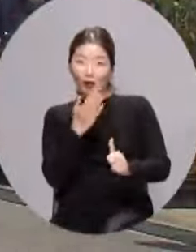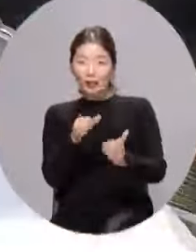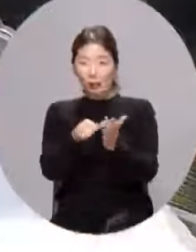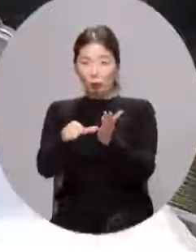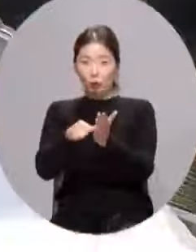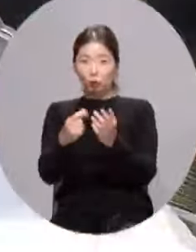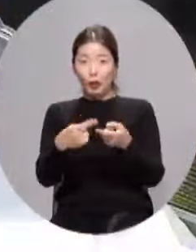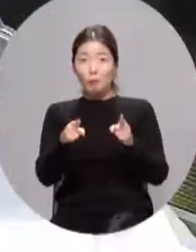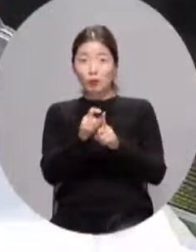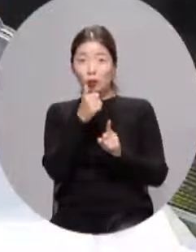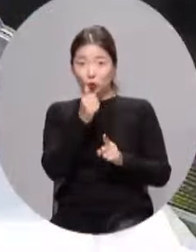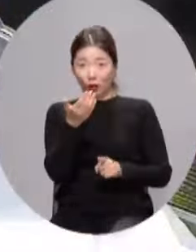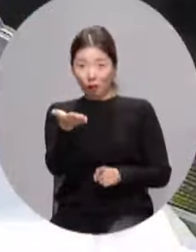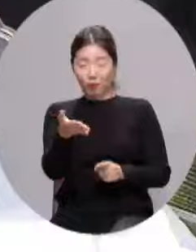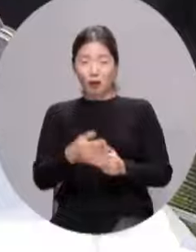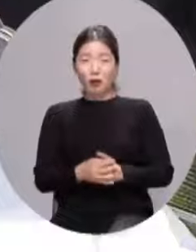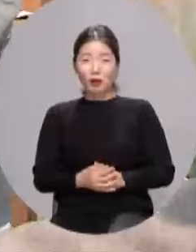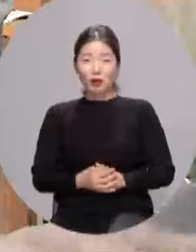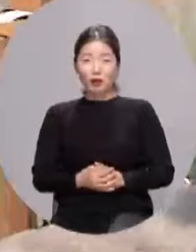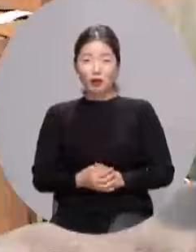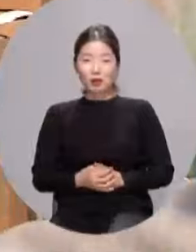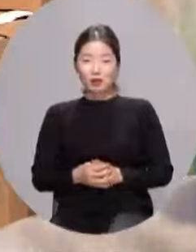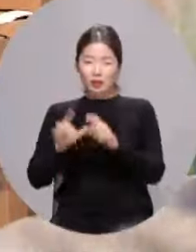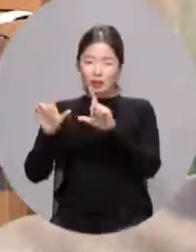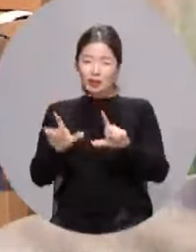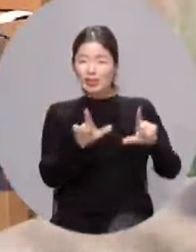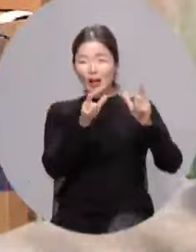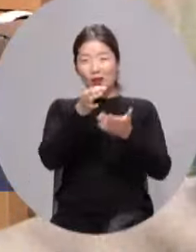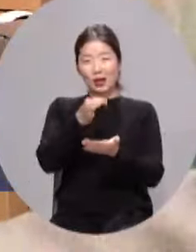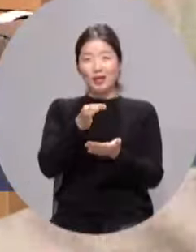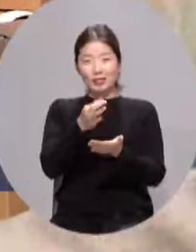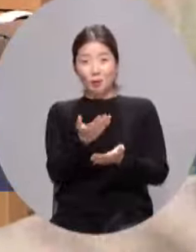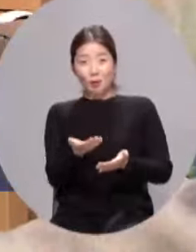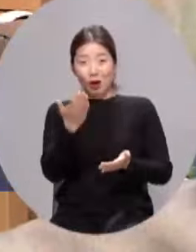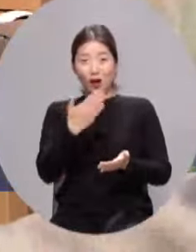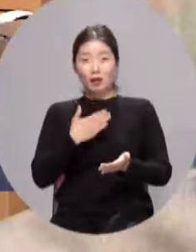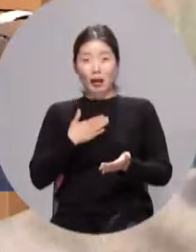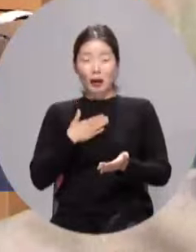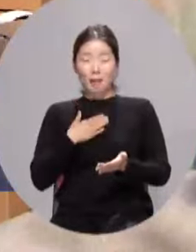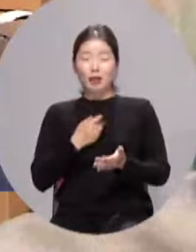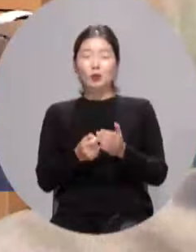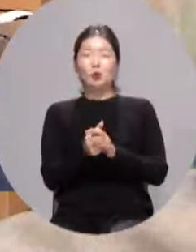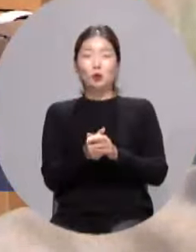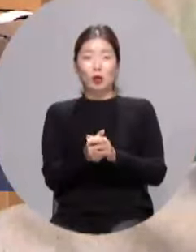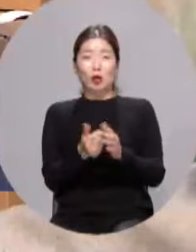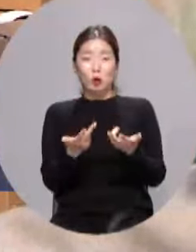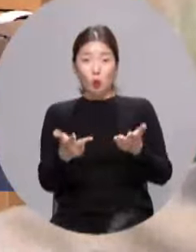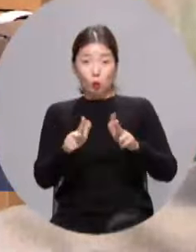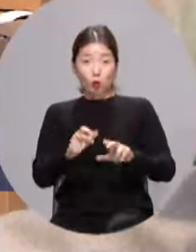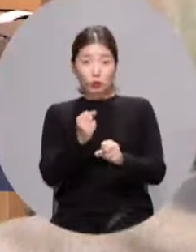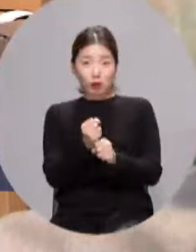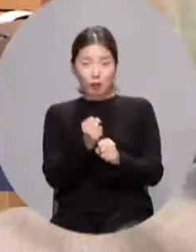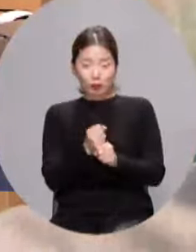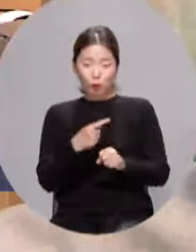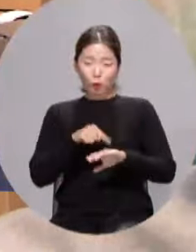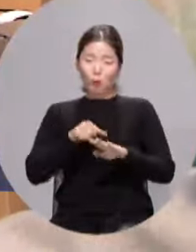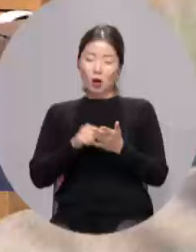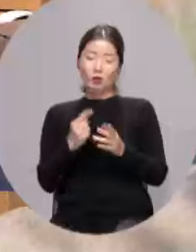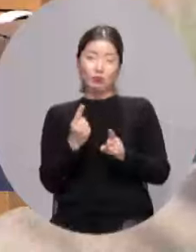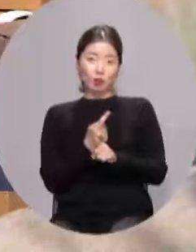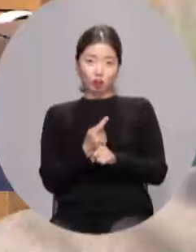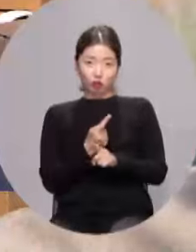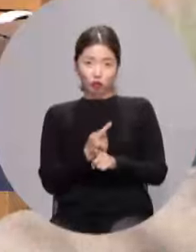자재들도 함께 소개됐습니다. 삶의 질을 위해서 나만의 정원을 만든다거나 아니면 어떤 치유의 어떤